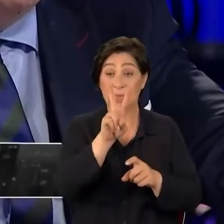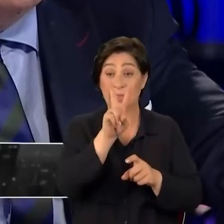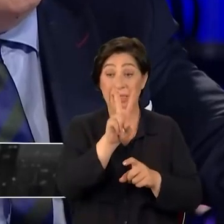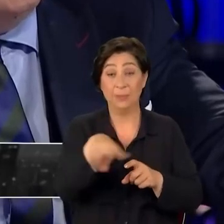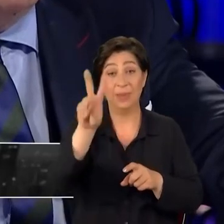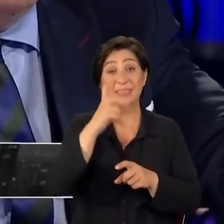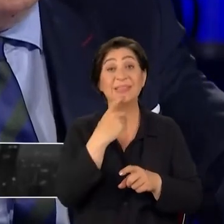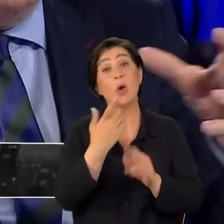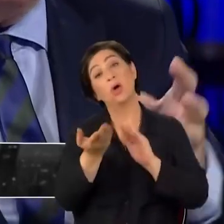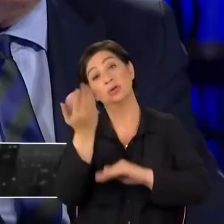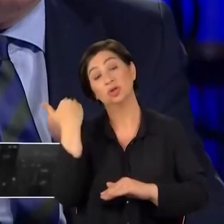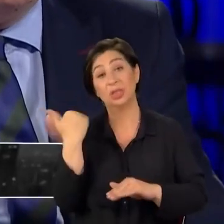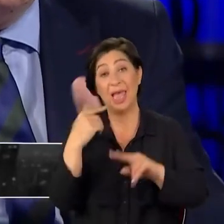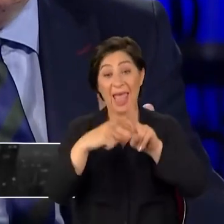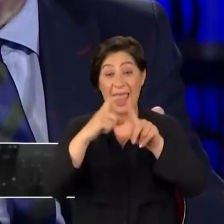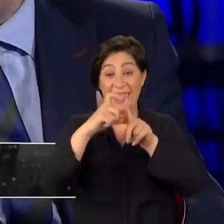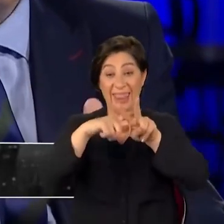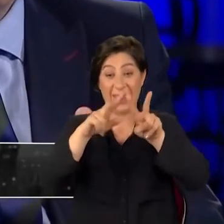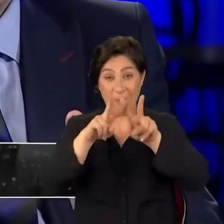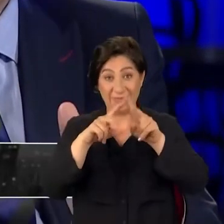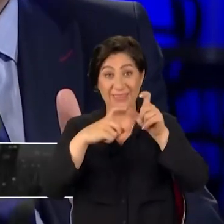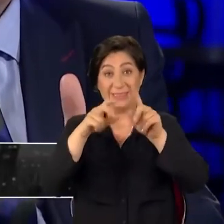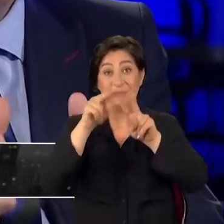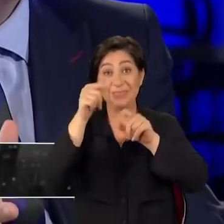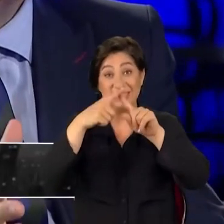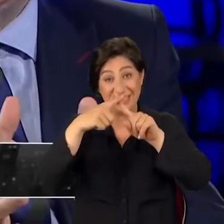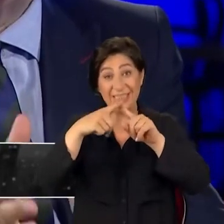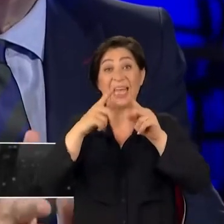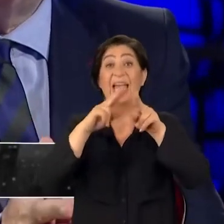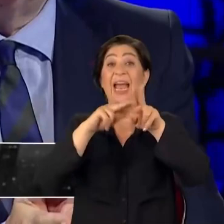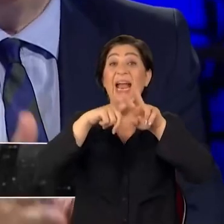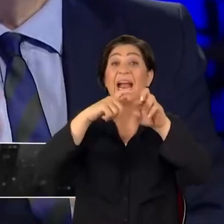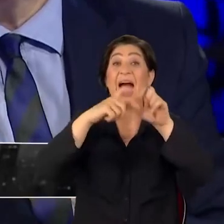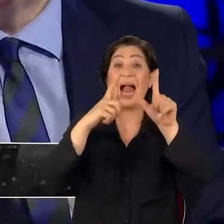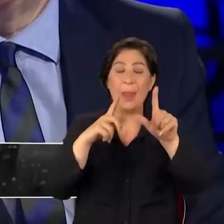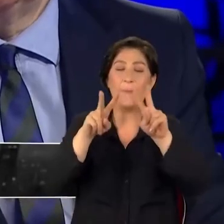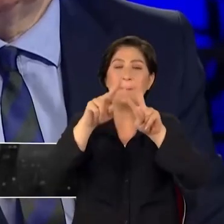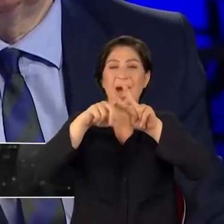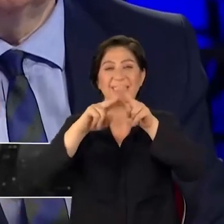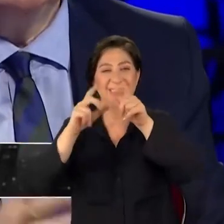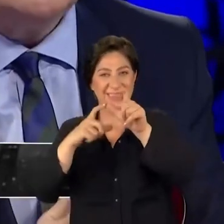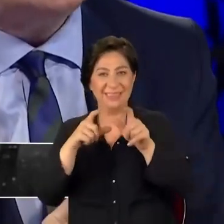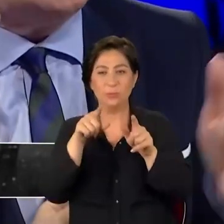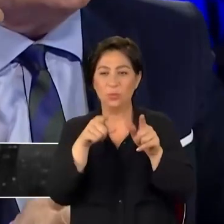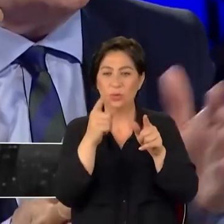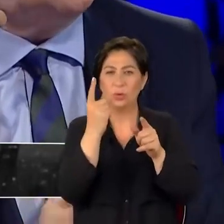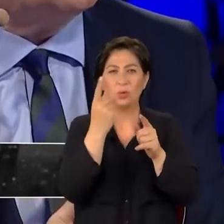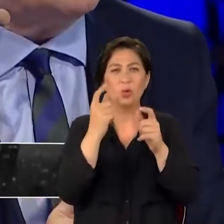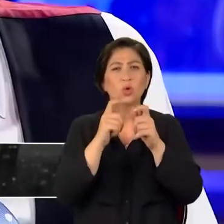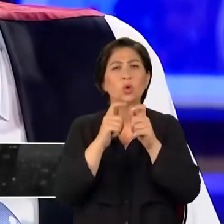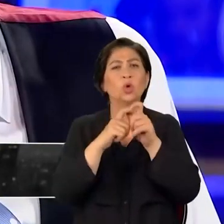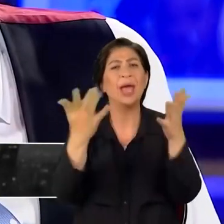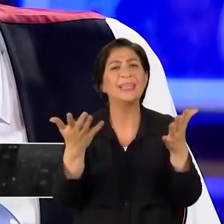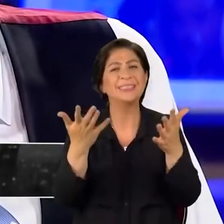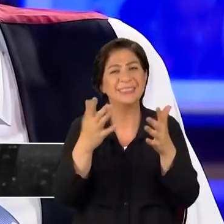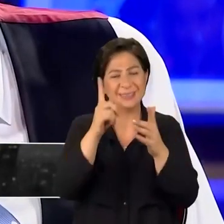28-27 sene önce Adam Smith'i, Karl Marx'ı, Keynes'i kardeş yapalım diye bir yazım yayınlandı. Günaydın da Necati Doğru o zaman